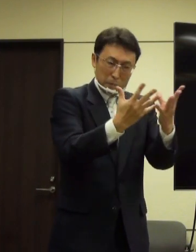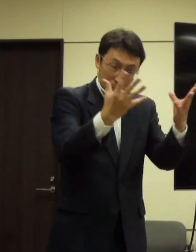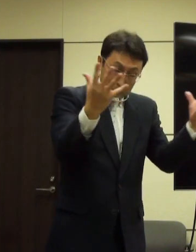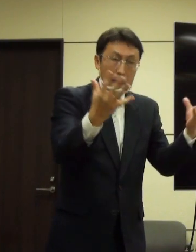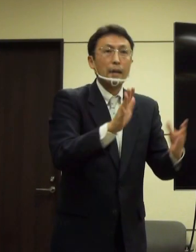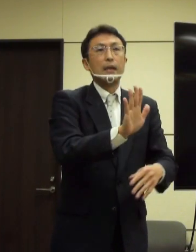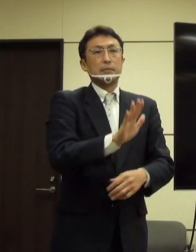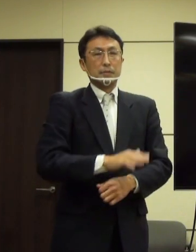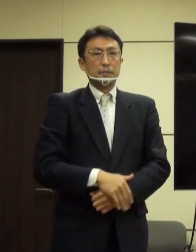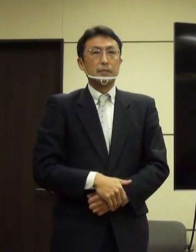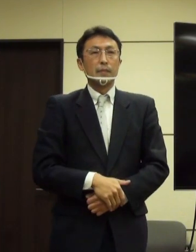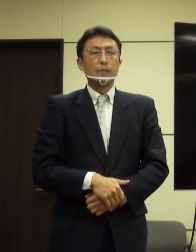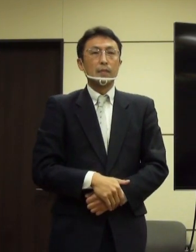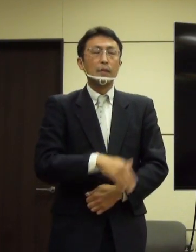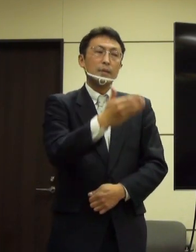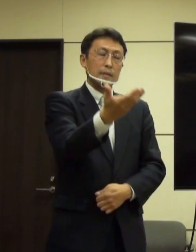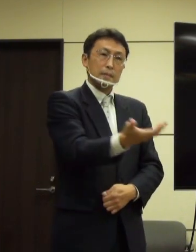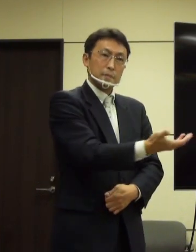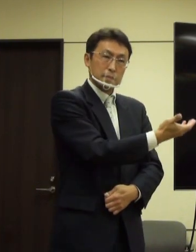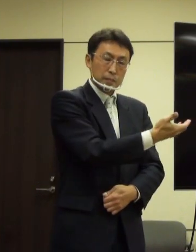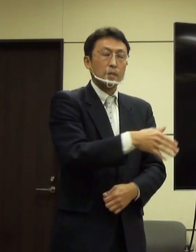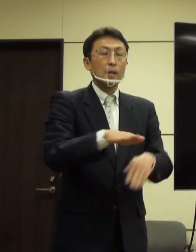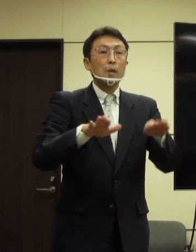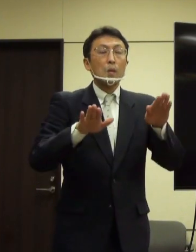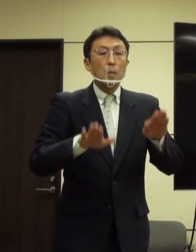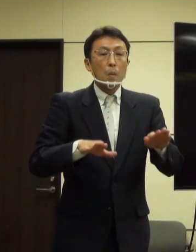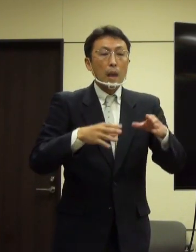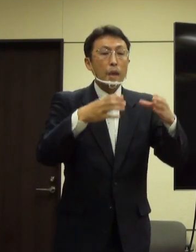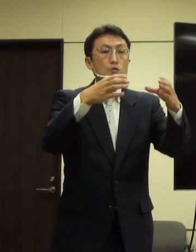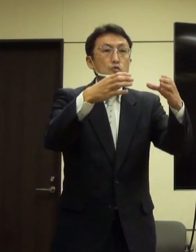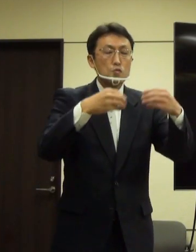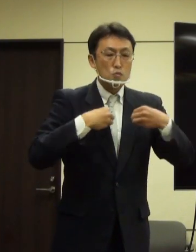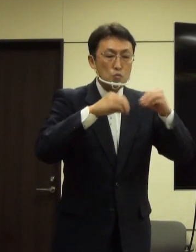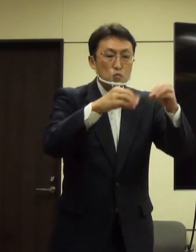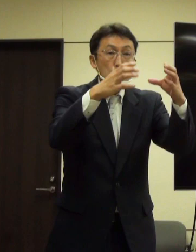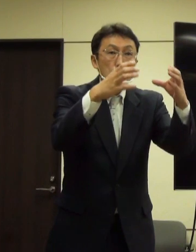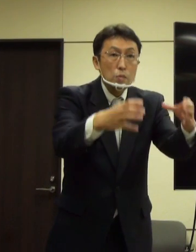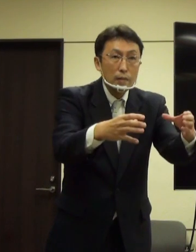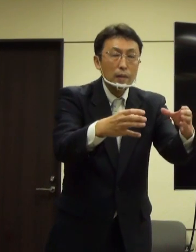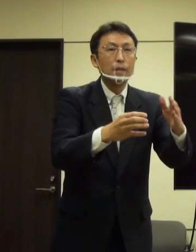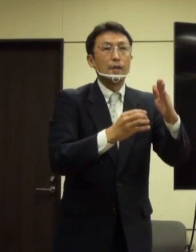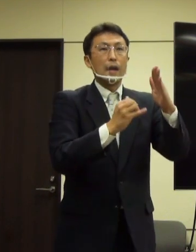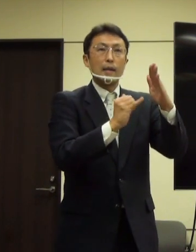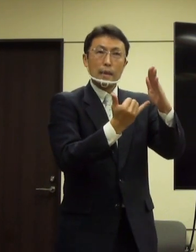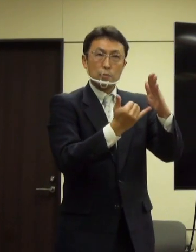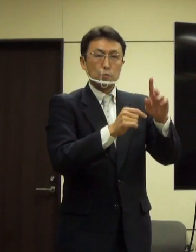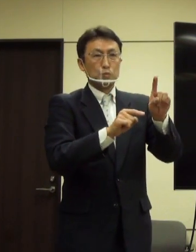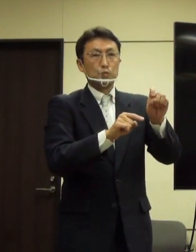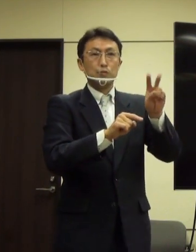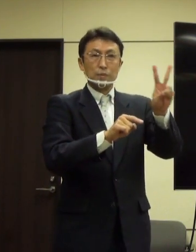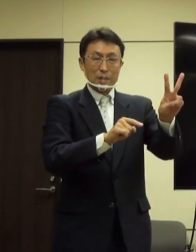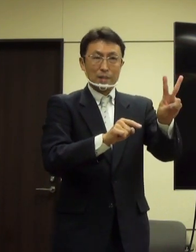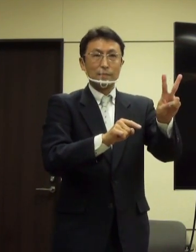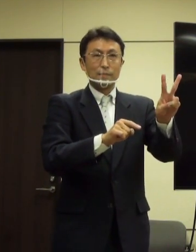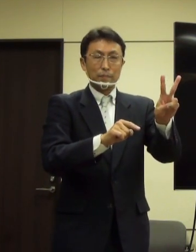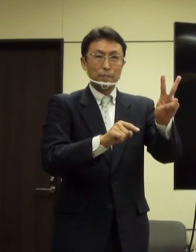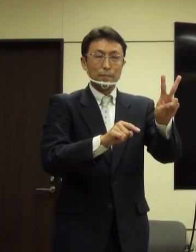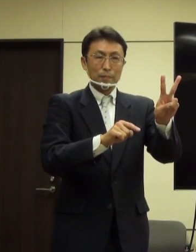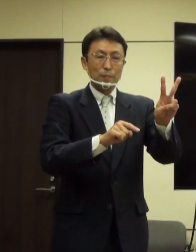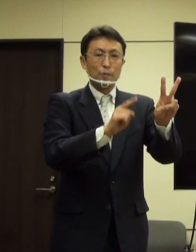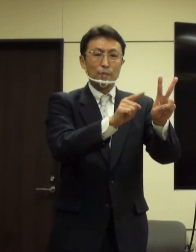等兵等を公開中2名まあ数変わって20名いらっしゃると思うんですけどもその方々の中でこう症状が重い方とかっていうのはいいんでしょう